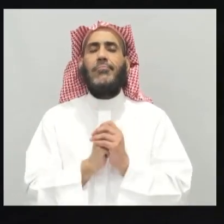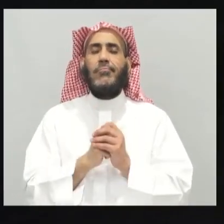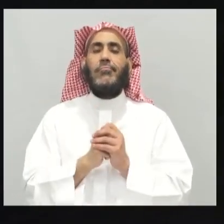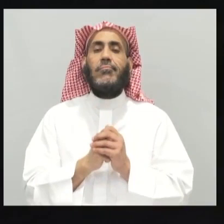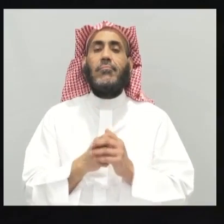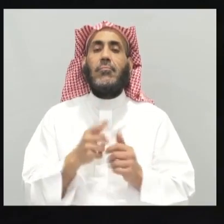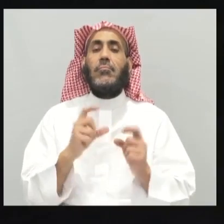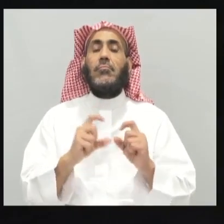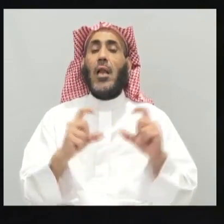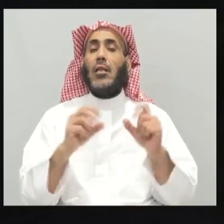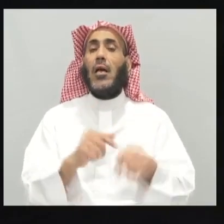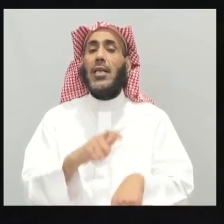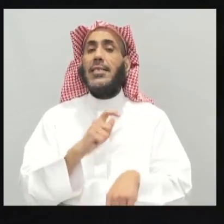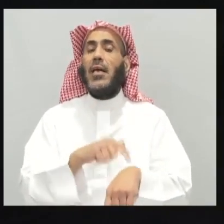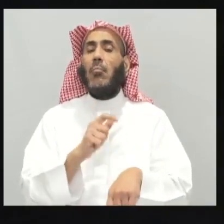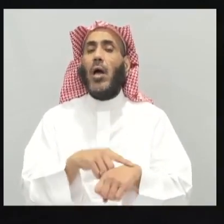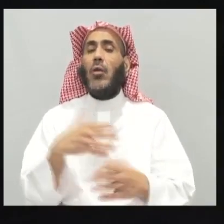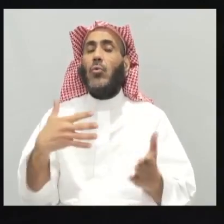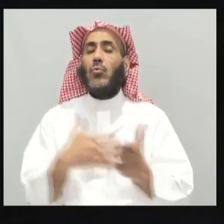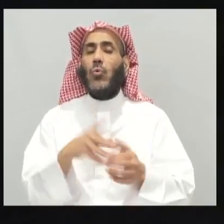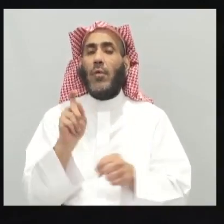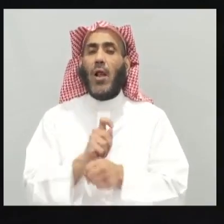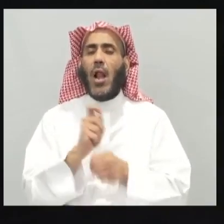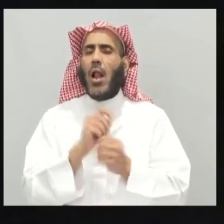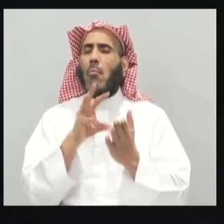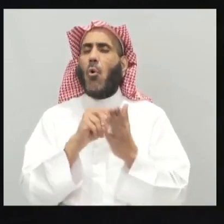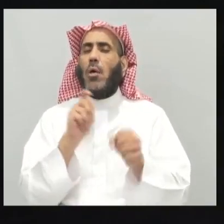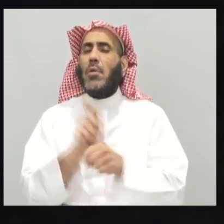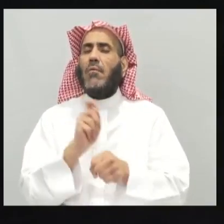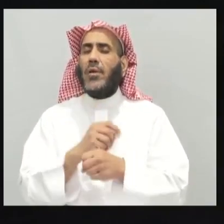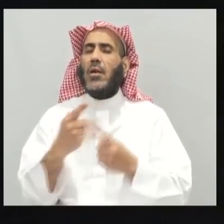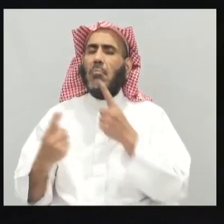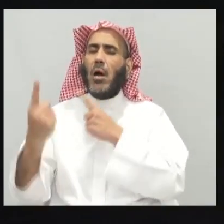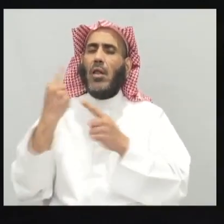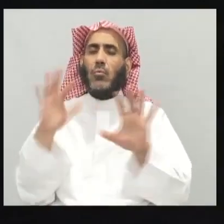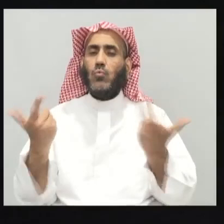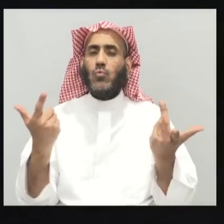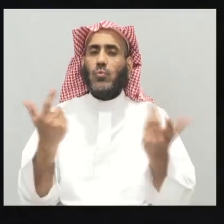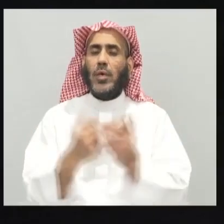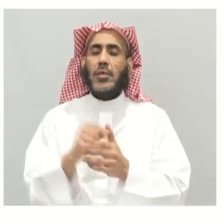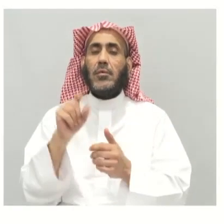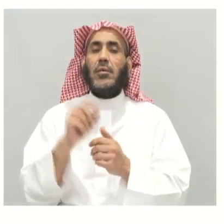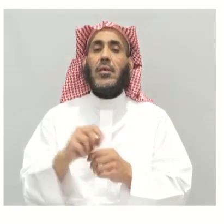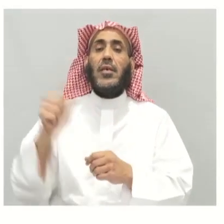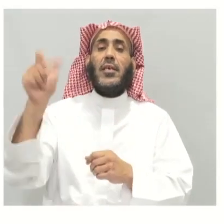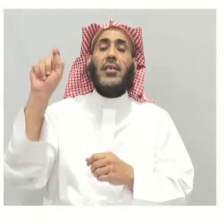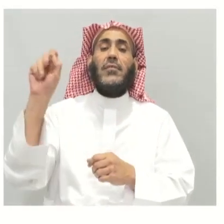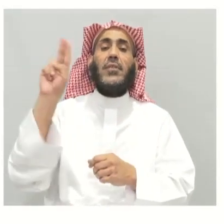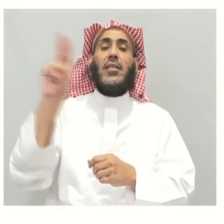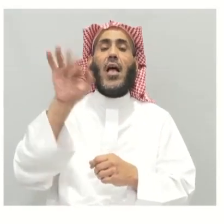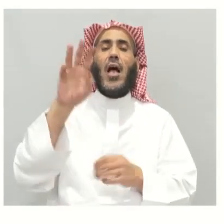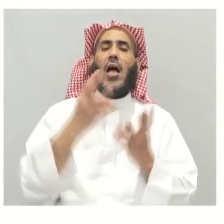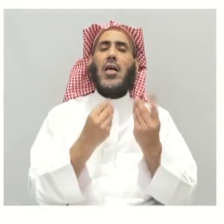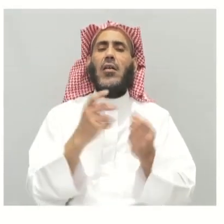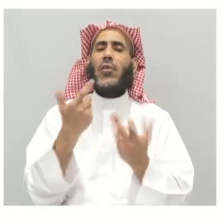أحسنتم، إذن دلت على زمان حدوث الفعل، مأخوذ من الفعل الماضي، أحسنتم، افتتح، عدد